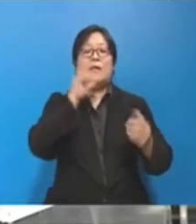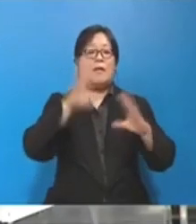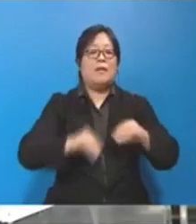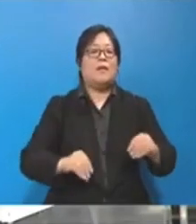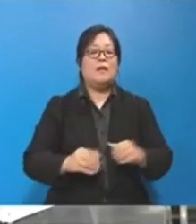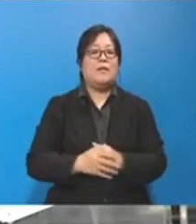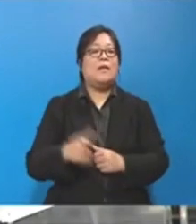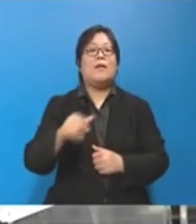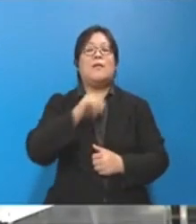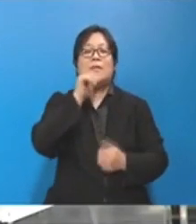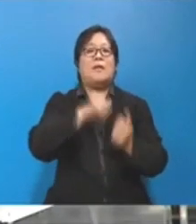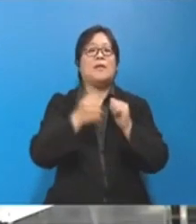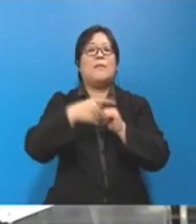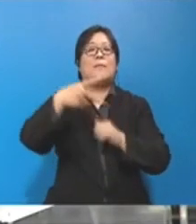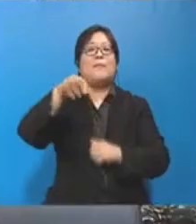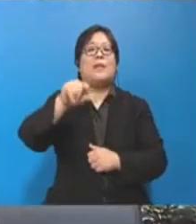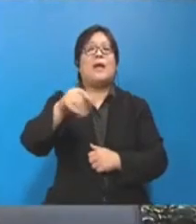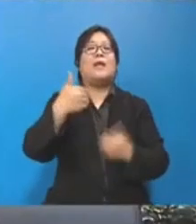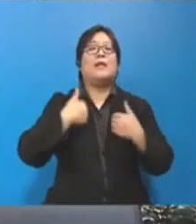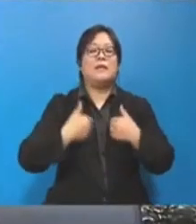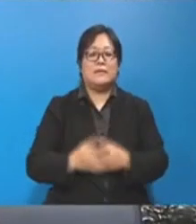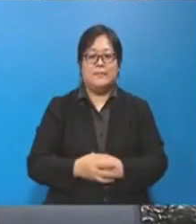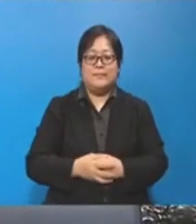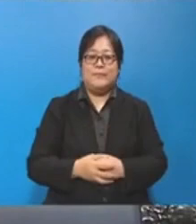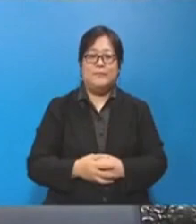dan selalu ada masalah pandangan the